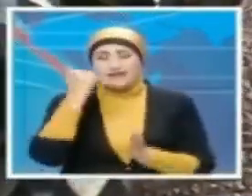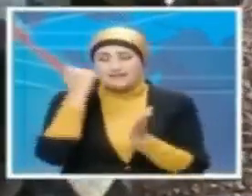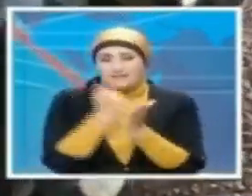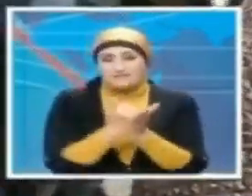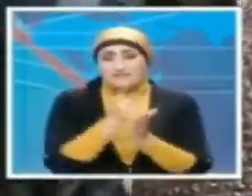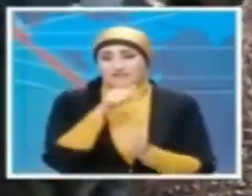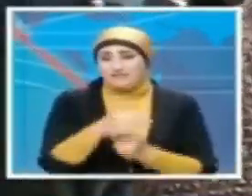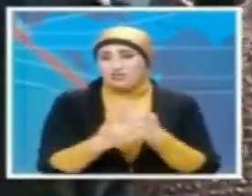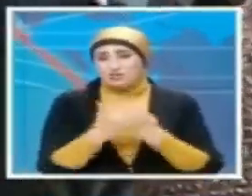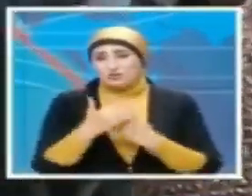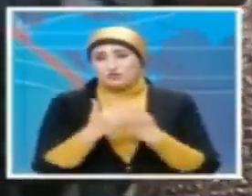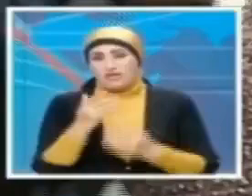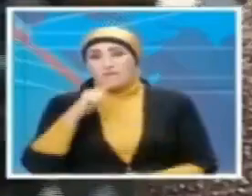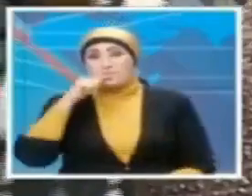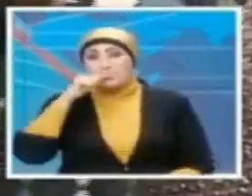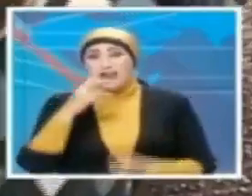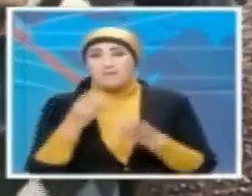امريكا،